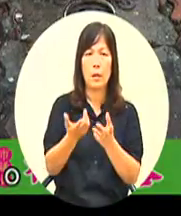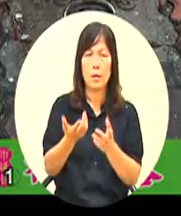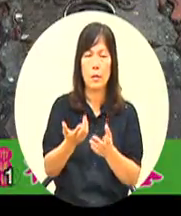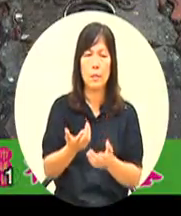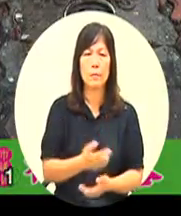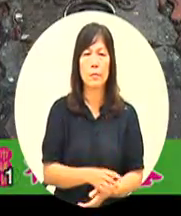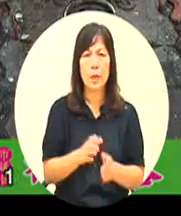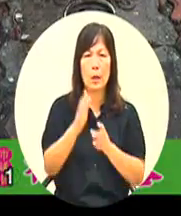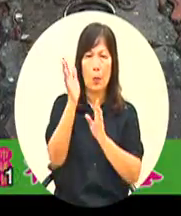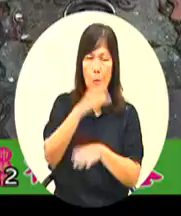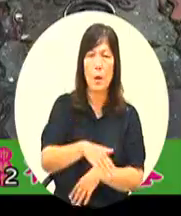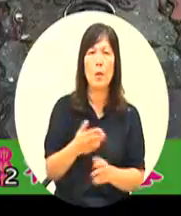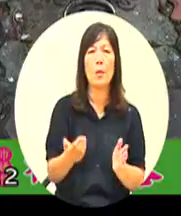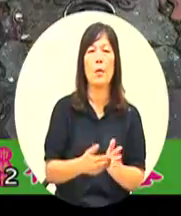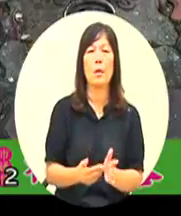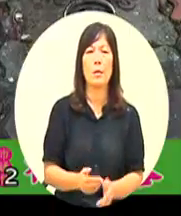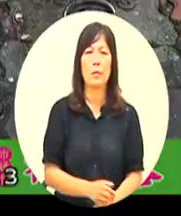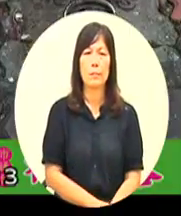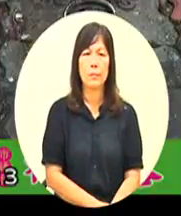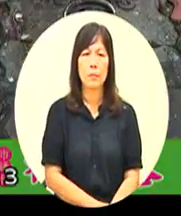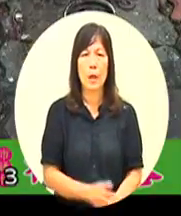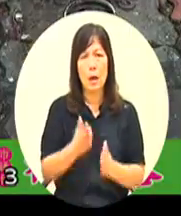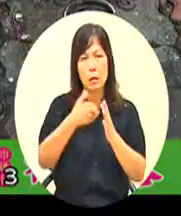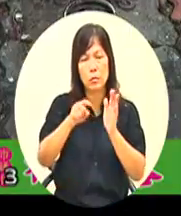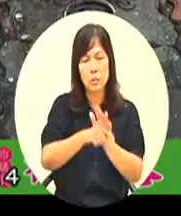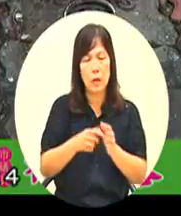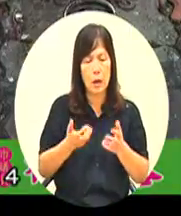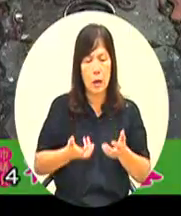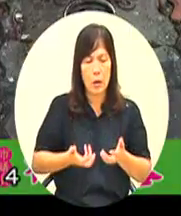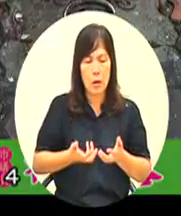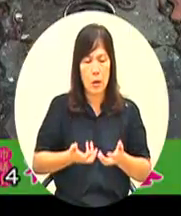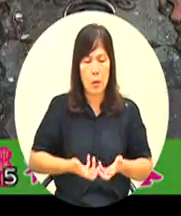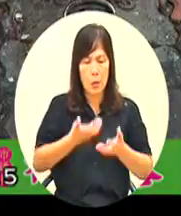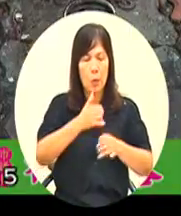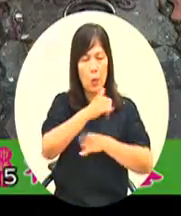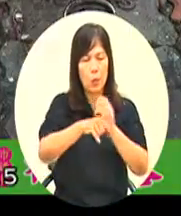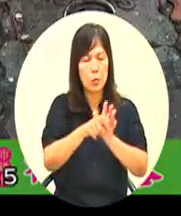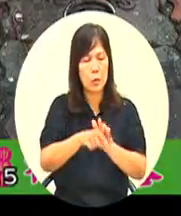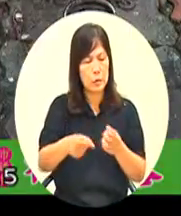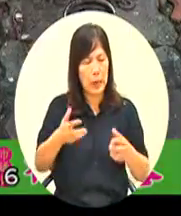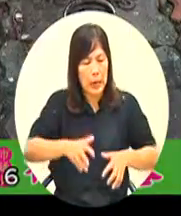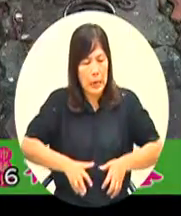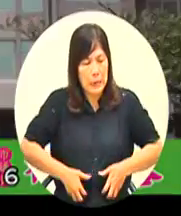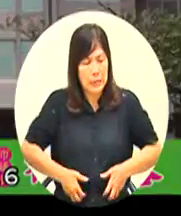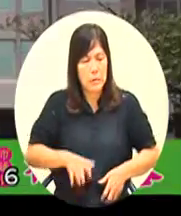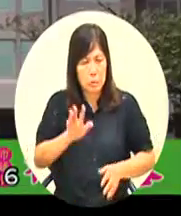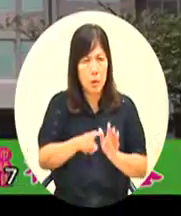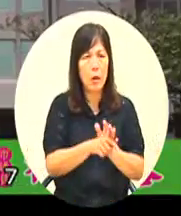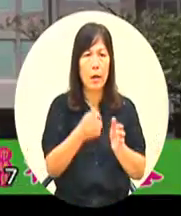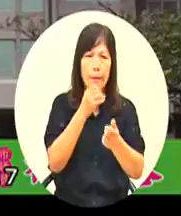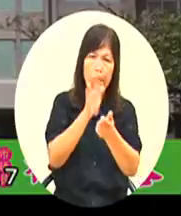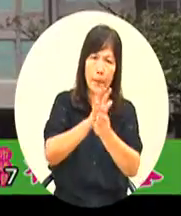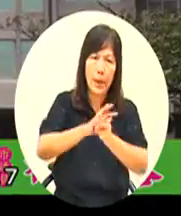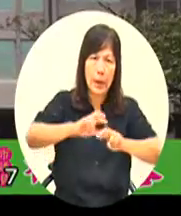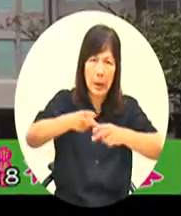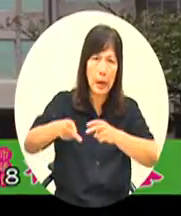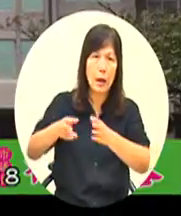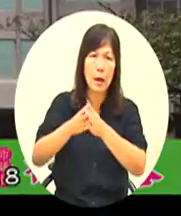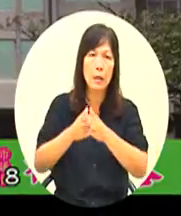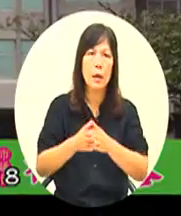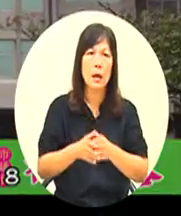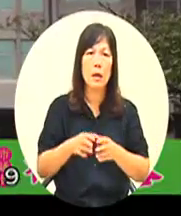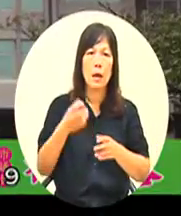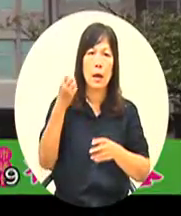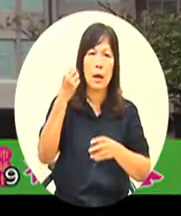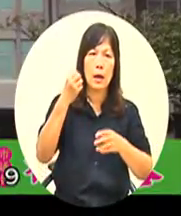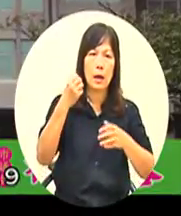也是倒下去了。那学校也要校庆了哈，啊，是不是这种时候较紧急的，一旦赶紧来好完这修缮了哈。那新仁国